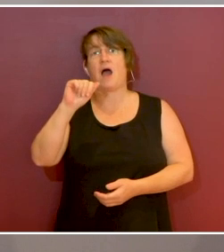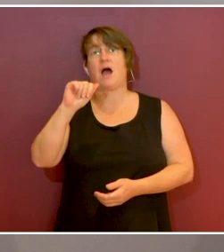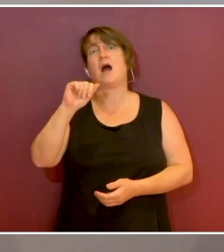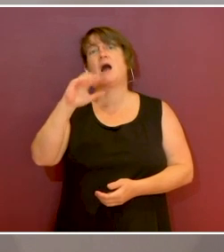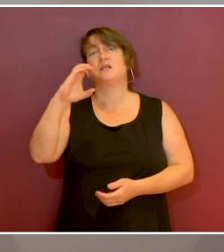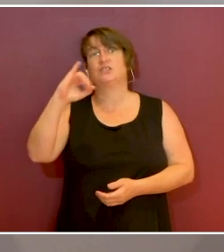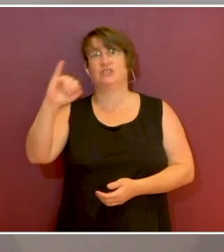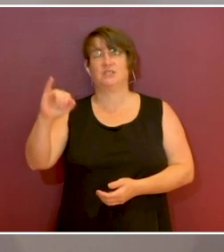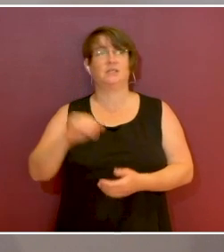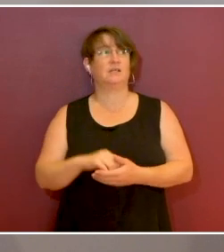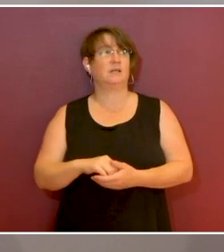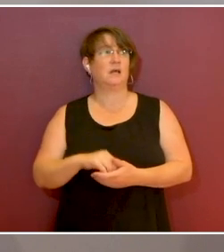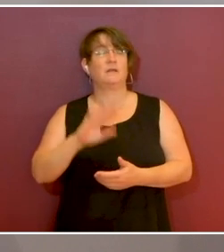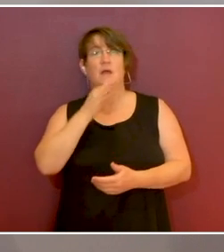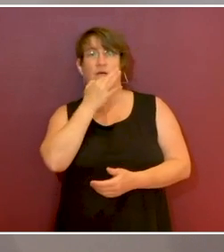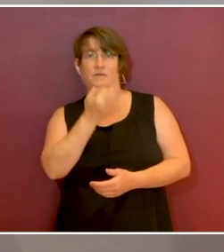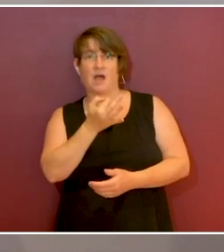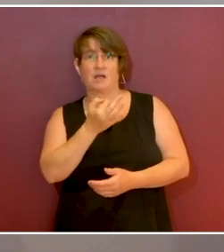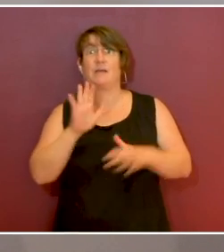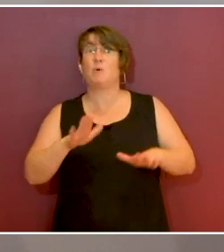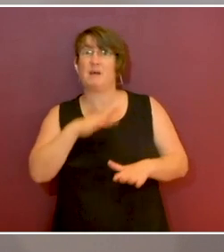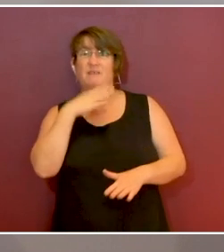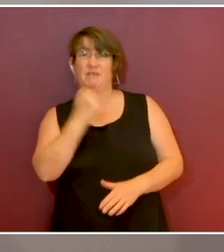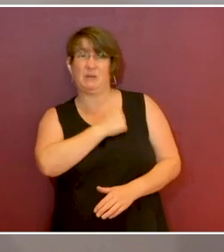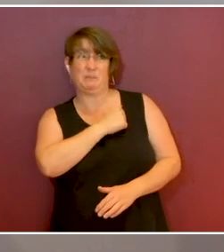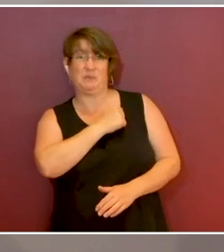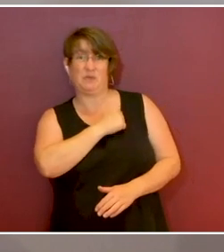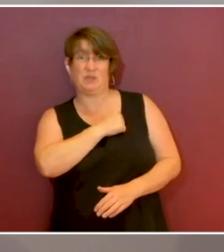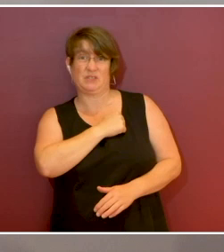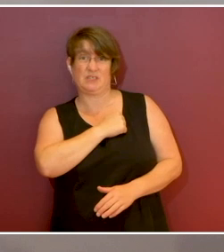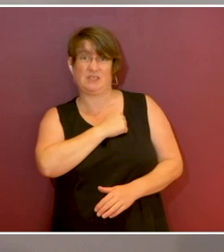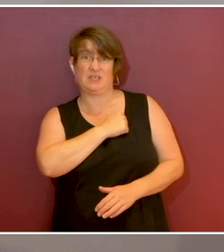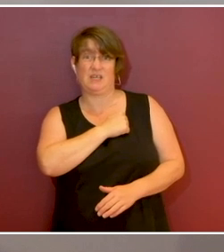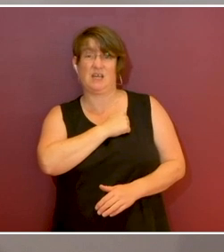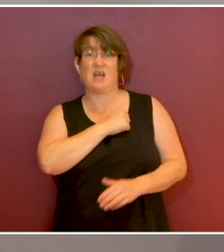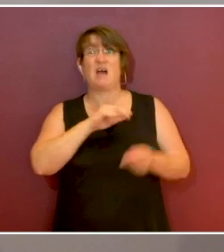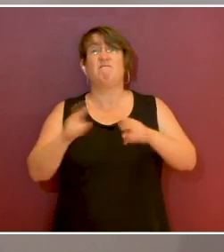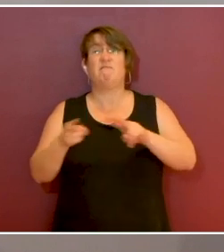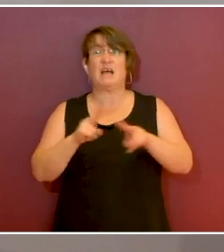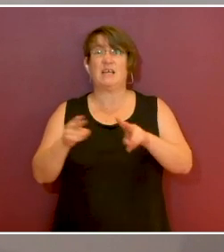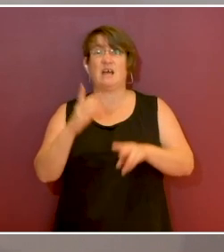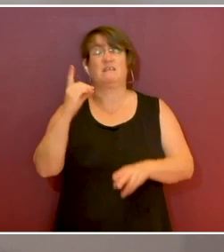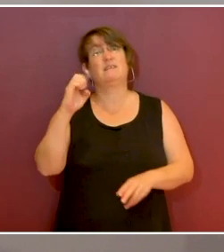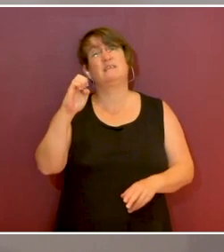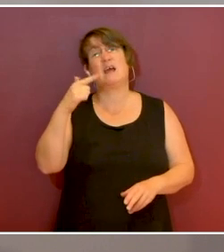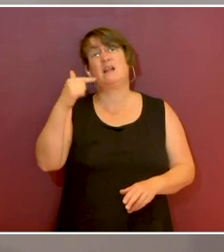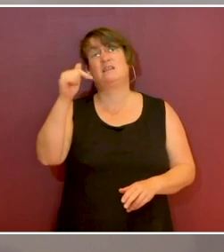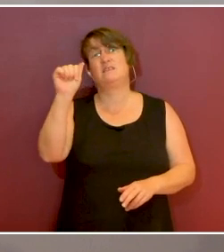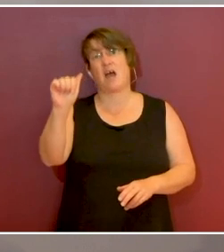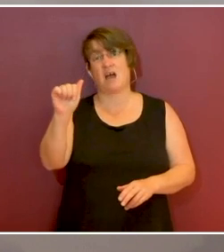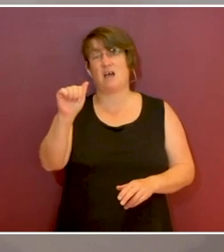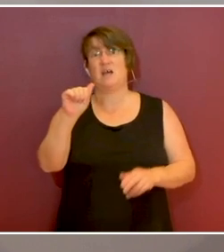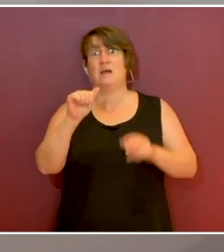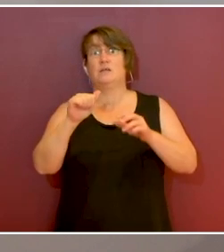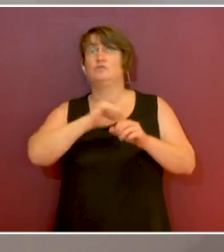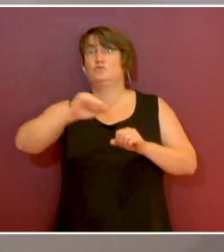Ja, im Moment wird ja sehr viel gefürchtet, dass die Variante Delta sich zu schnell ausbreitet, vielleicht sogar dann die vorherrschende